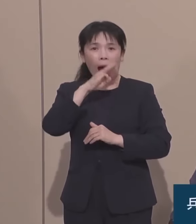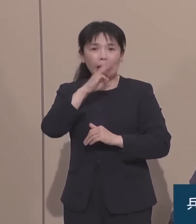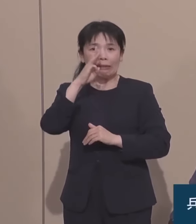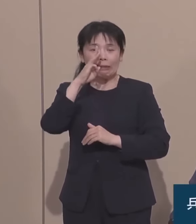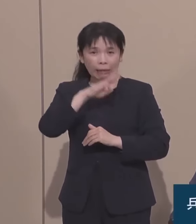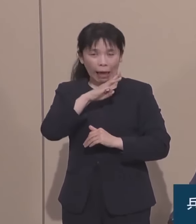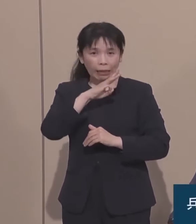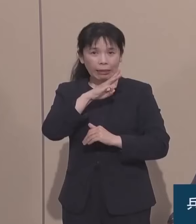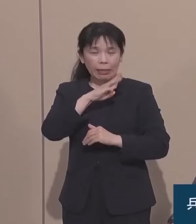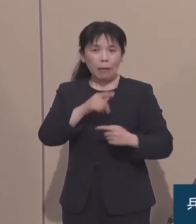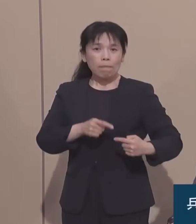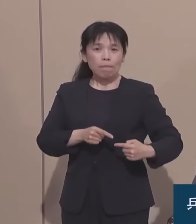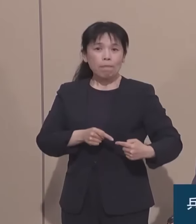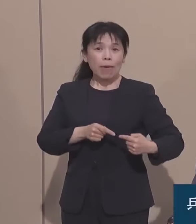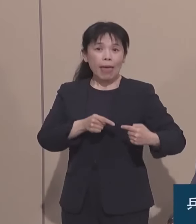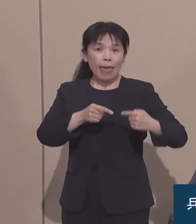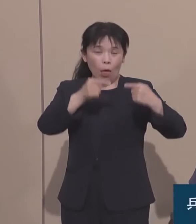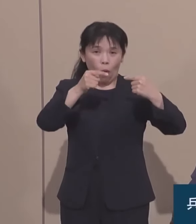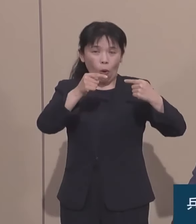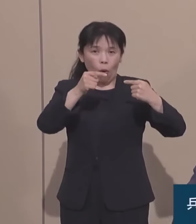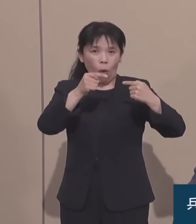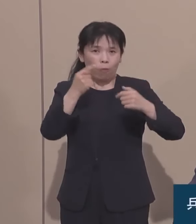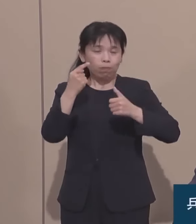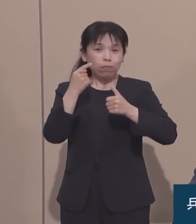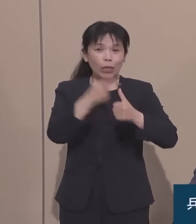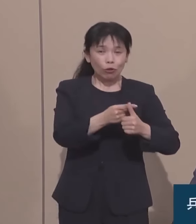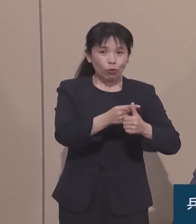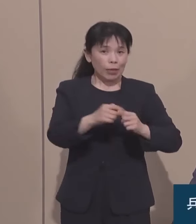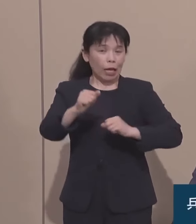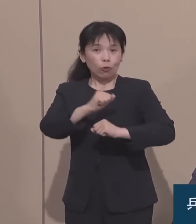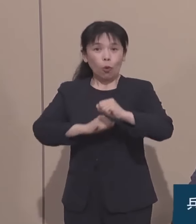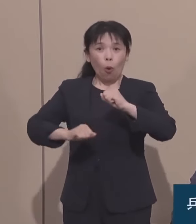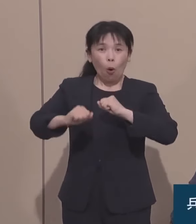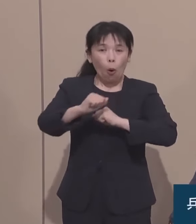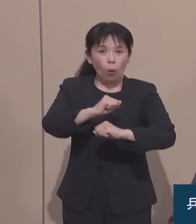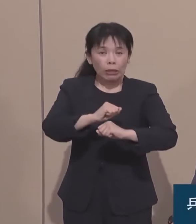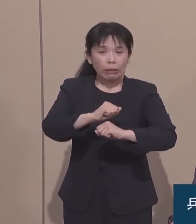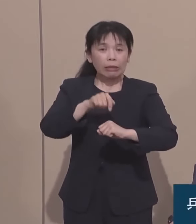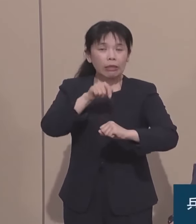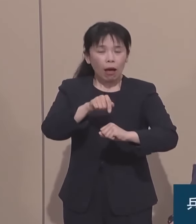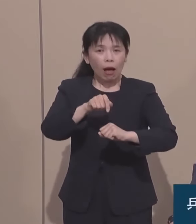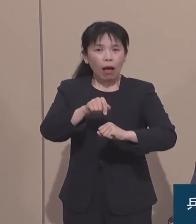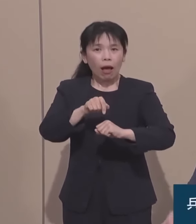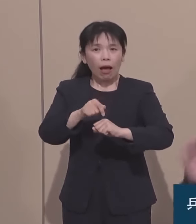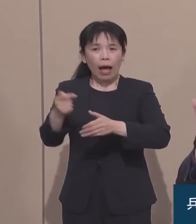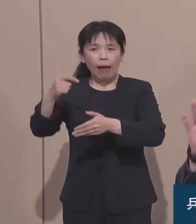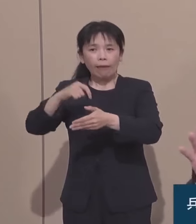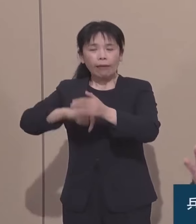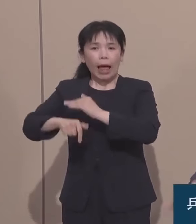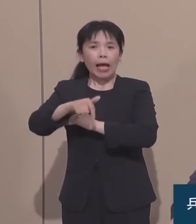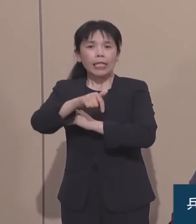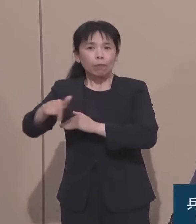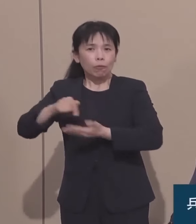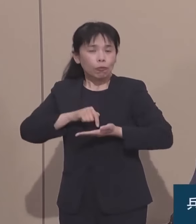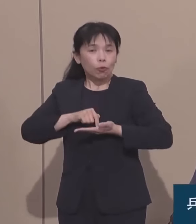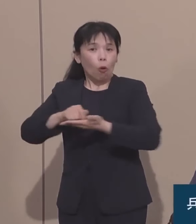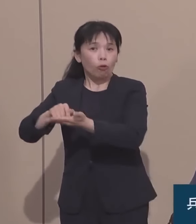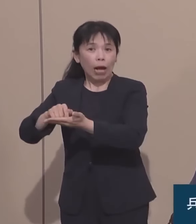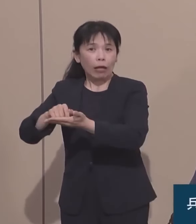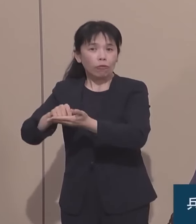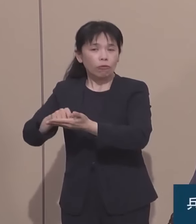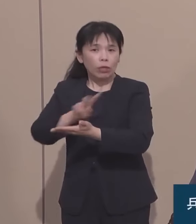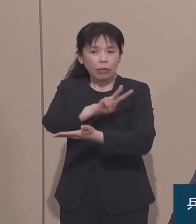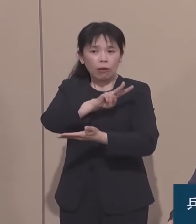行為名存在になる行為がなぜか内部告発に変身してしまってるん